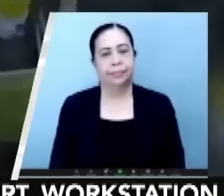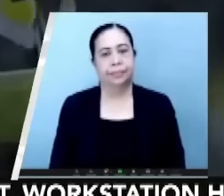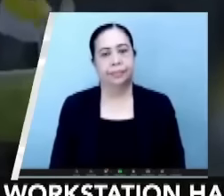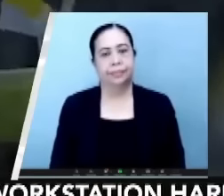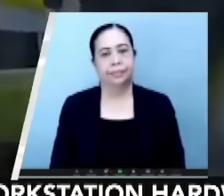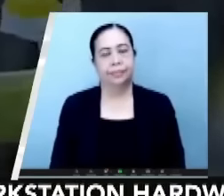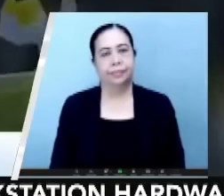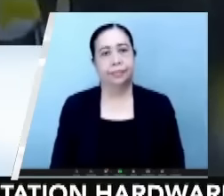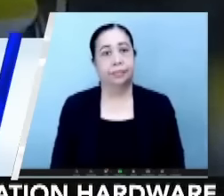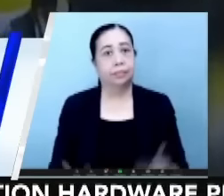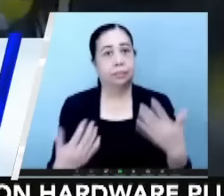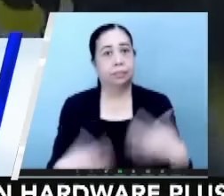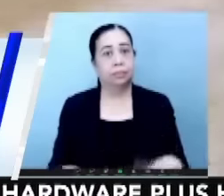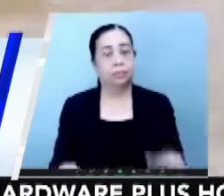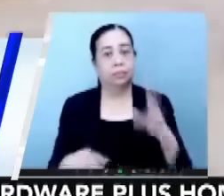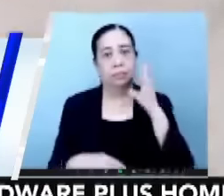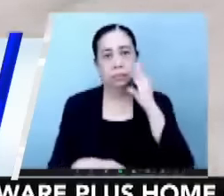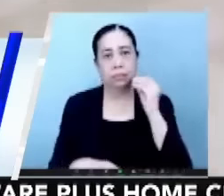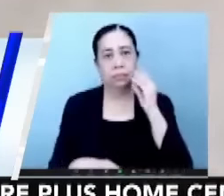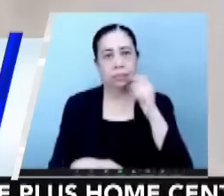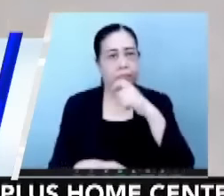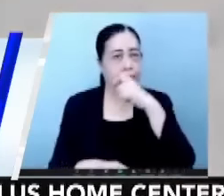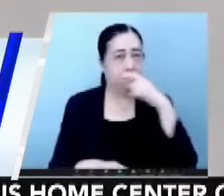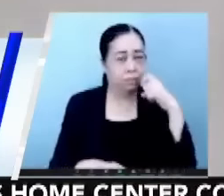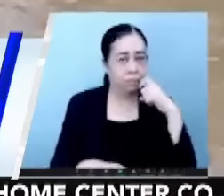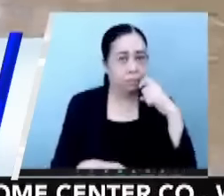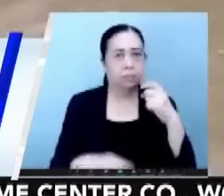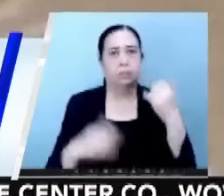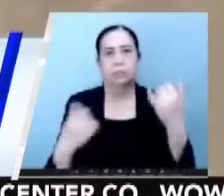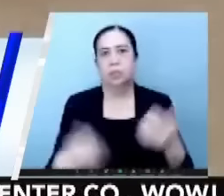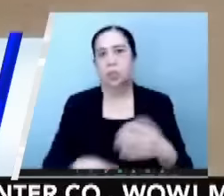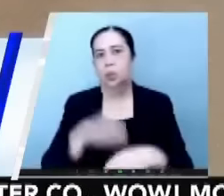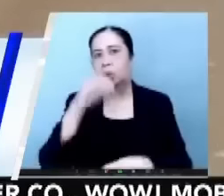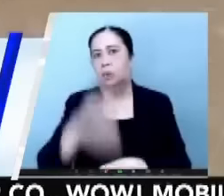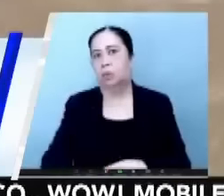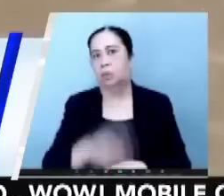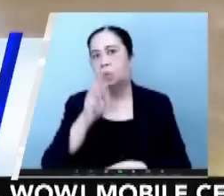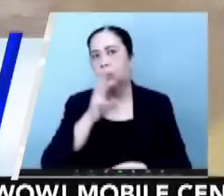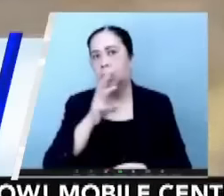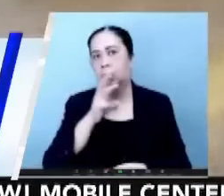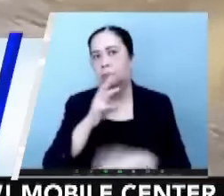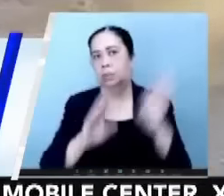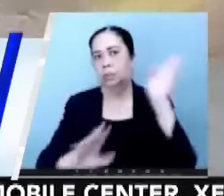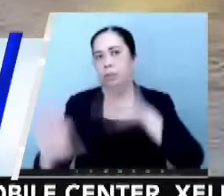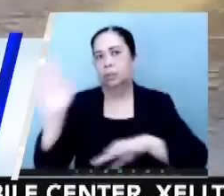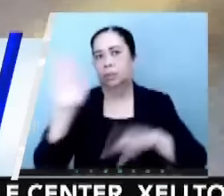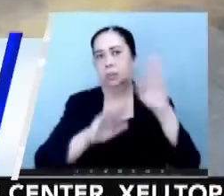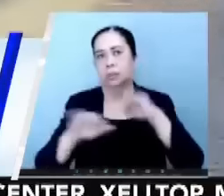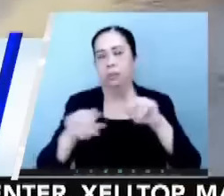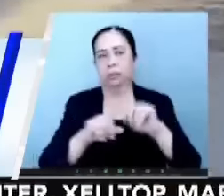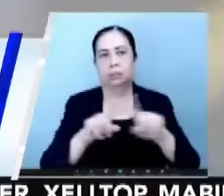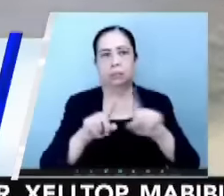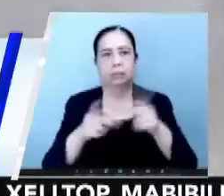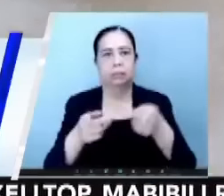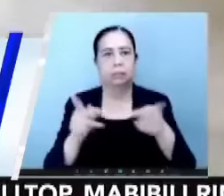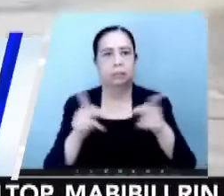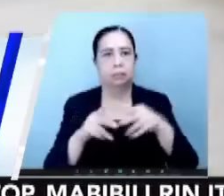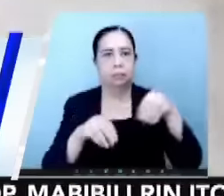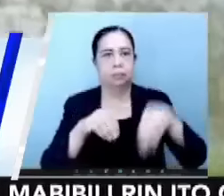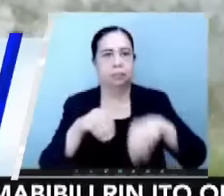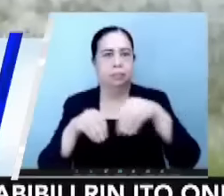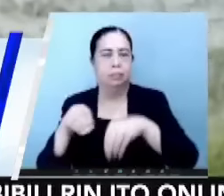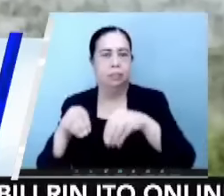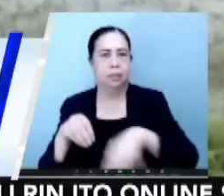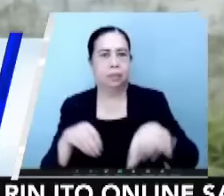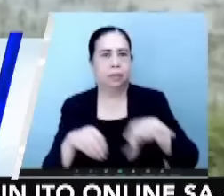Matapos dumanas ng tagtuyot, sobra-sobrang tubig naman ang problema ngayon sa ilang sakahan sa San Juan, Batangas. Lubog pa rin